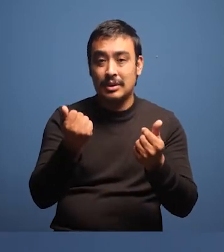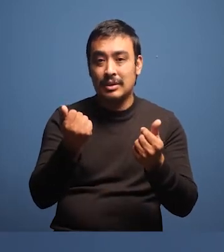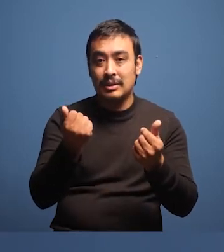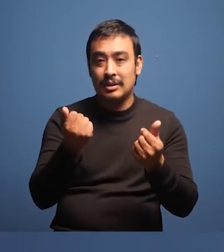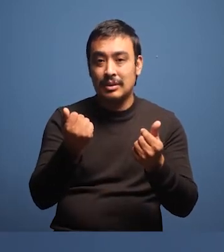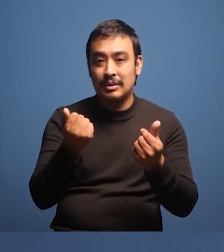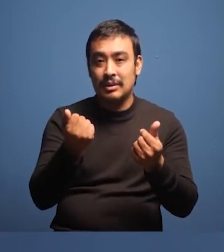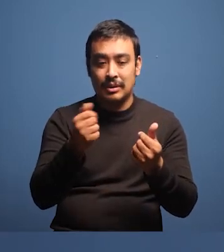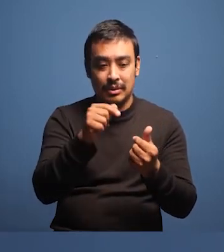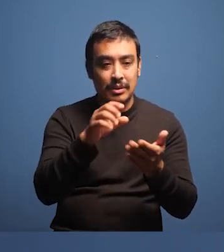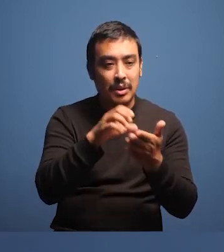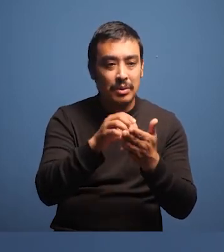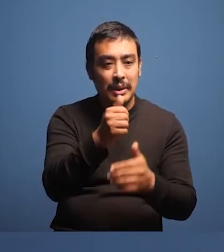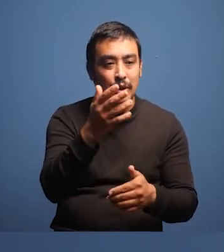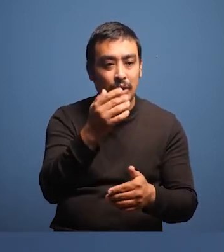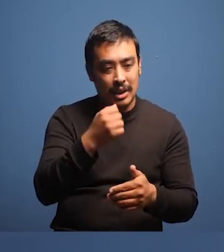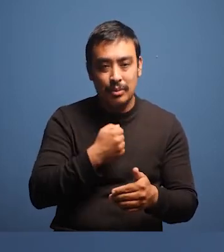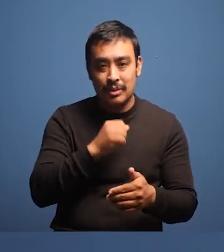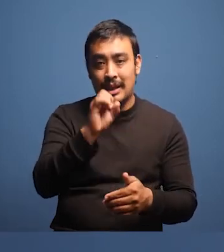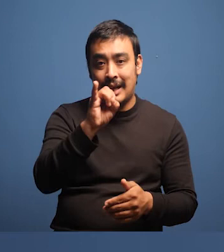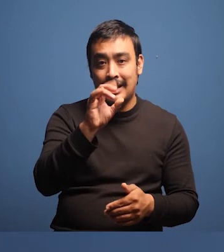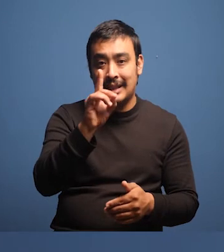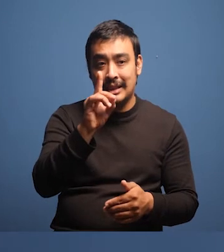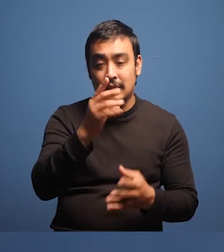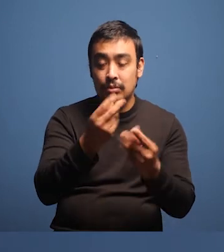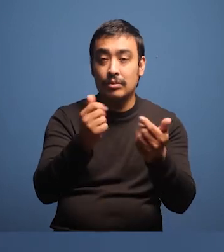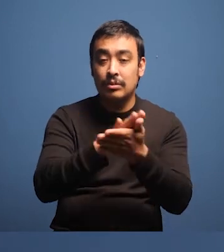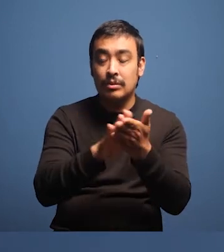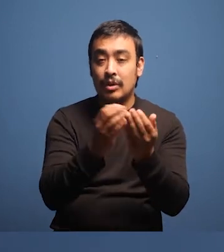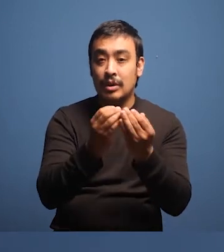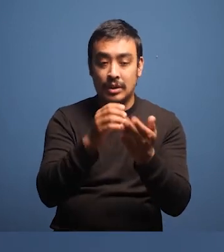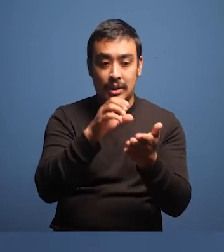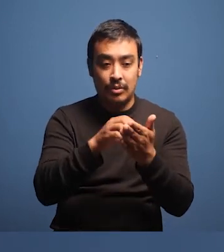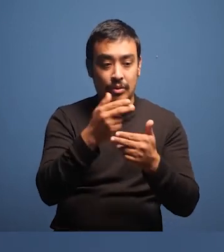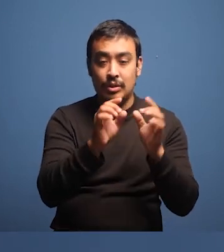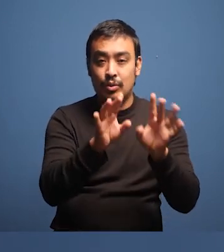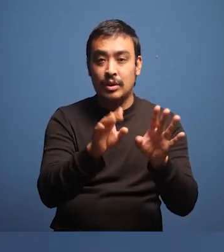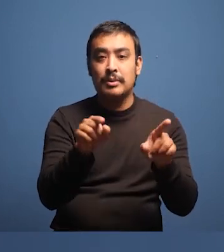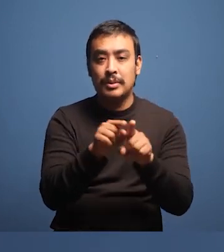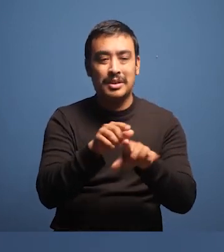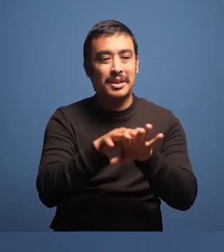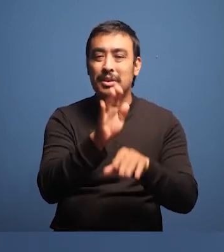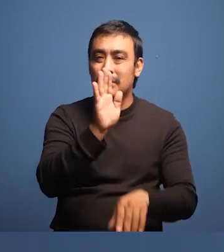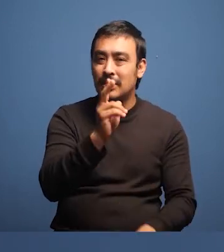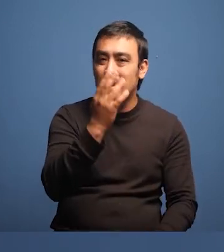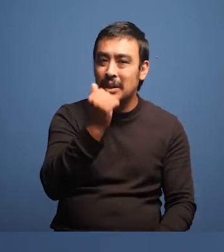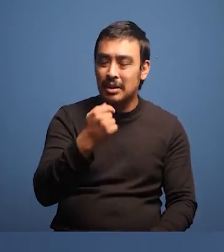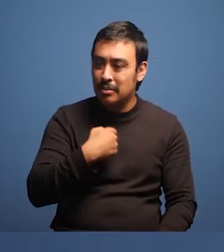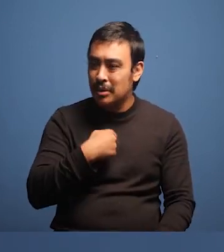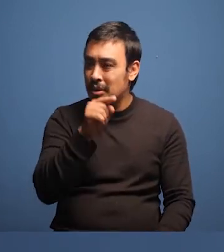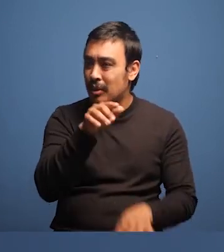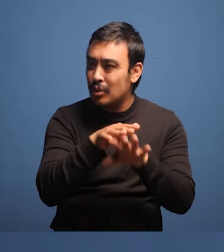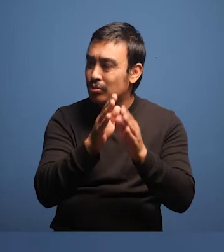दिस प्लेटफर्म इज नट गुड फर मी भनेर चाहिँ उहाँहरूले आफ्नो आइडी नै डिएक्टिभेट गरेर प्लेटफर्मै चलाउन छोड्ने अवस्था पनि एकदमै धेरै छ। सो मैले चाहिँ हजुरहरूलाई